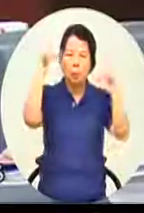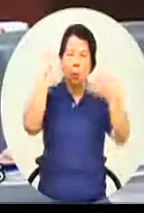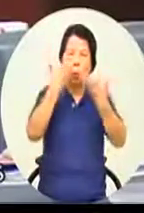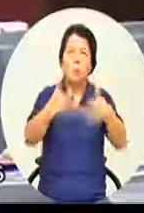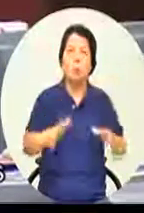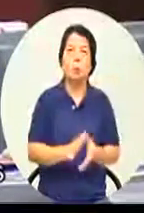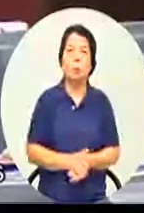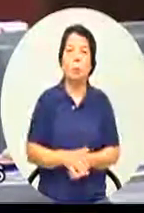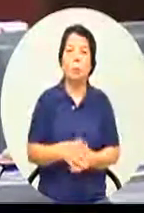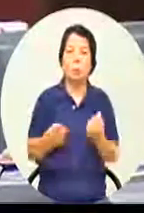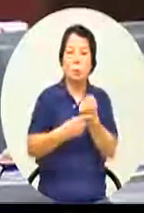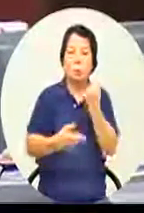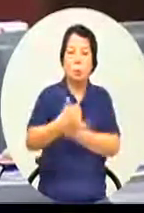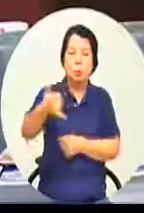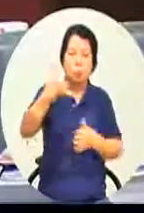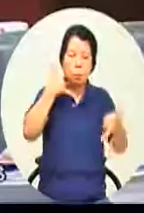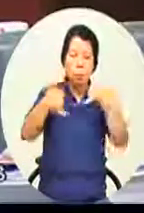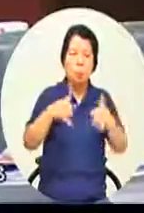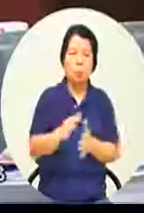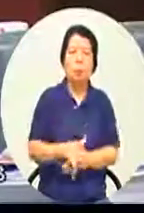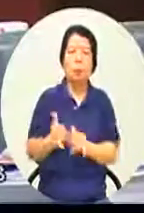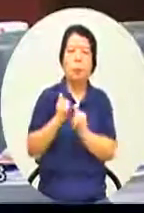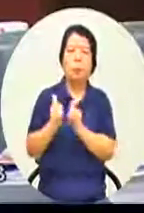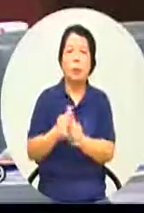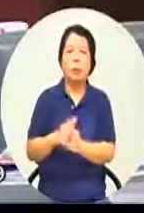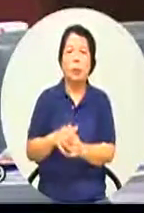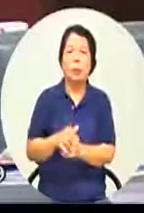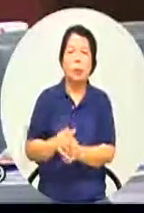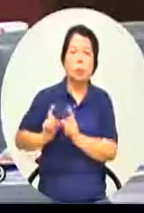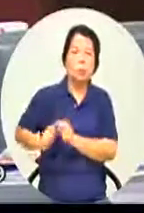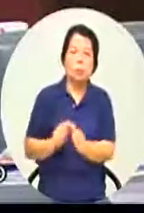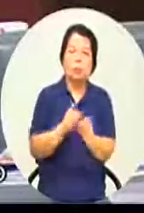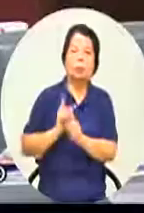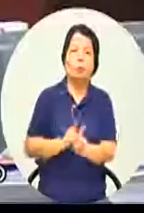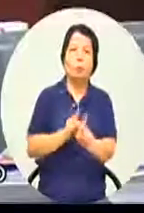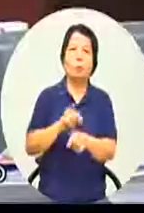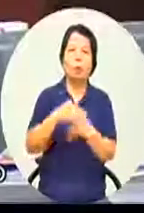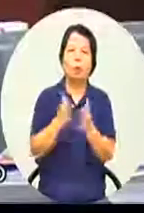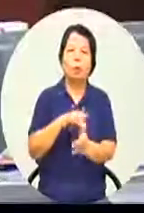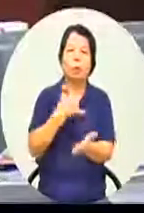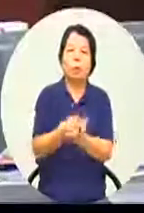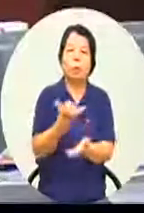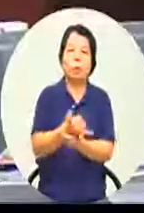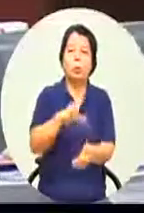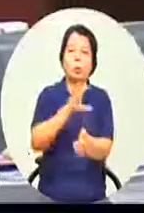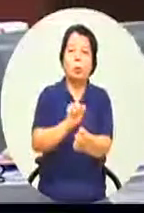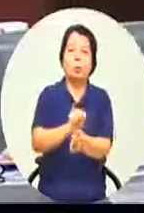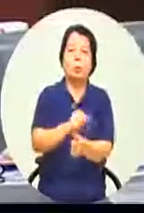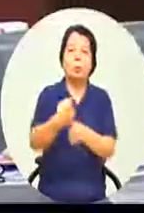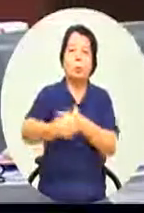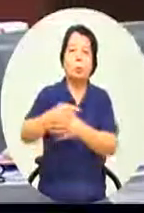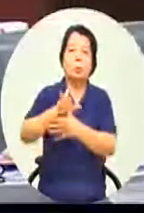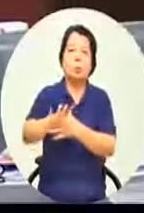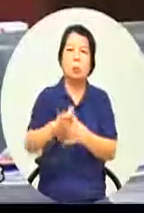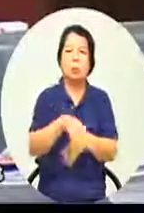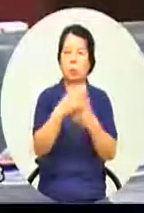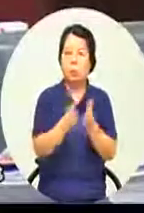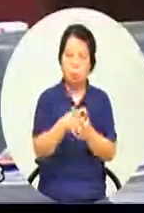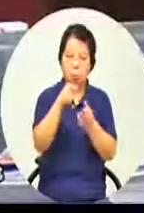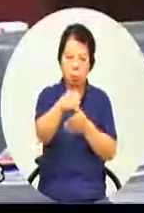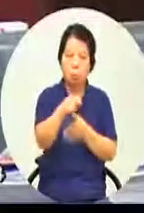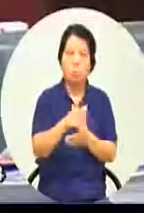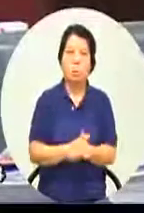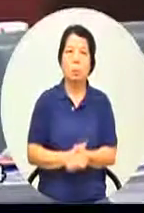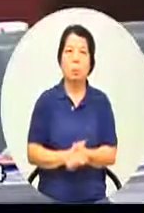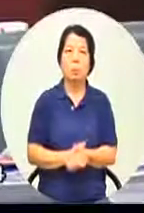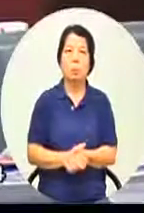里长每次打电话跟我说，他们里面又被野狗追啦，然后摔倒的啦，被咬伤的啦，都是在这个区块。那另外就